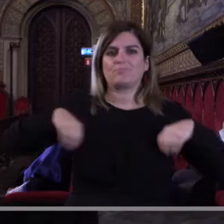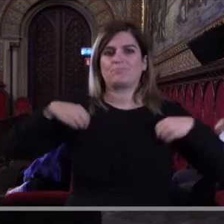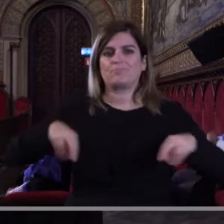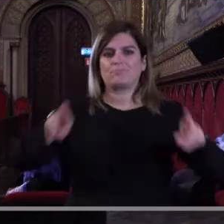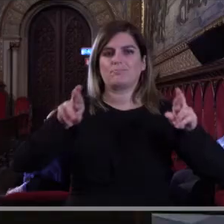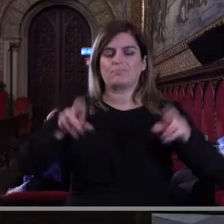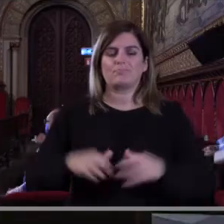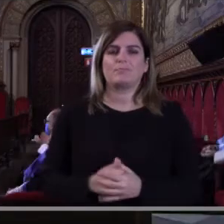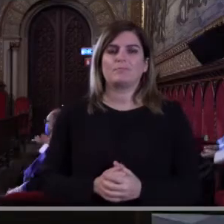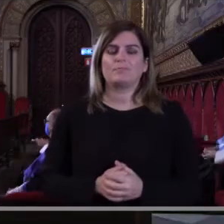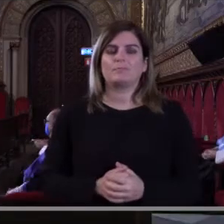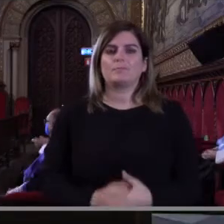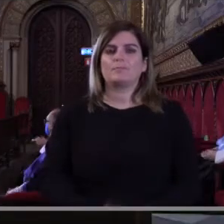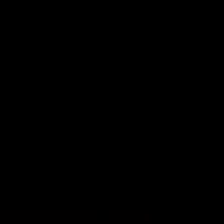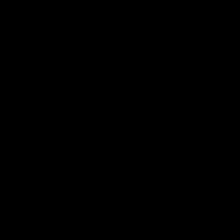Moltes gràcies.